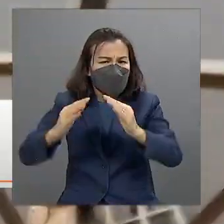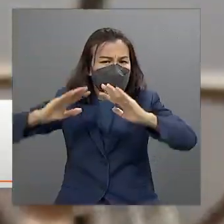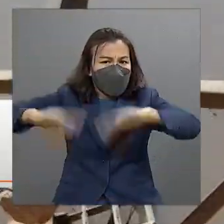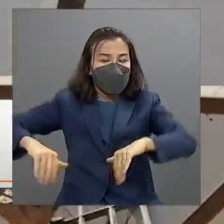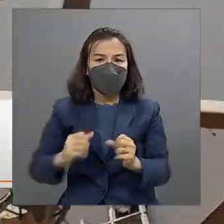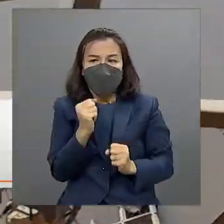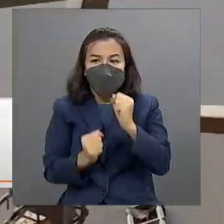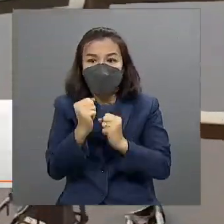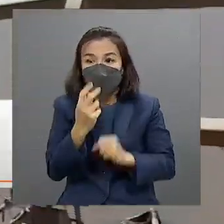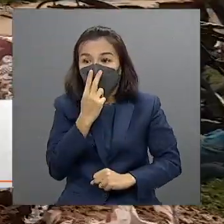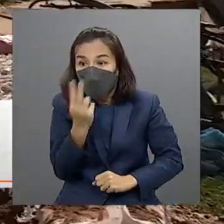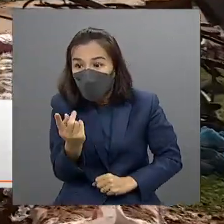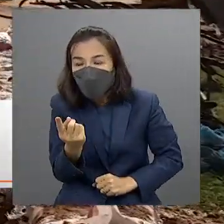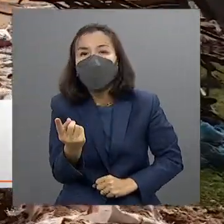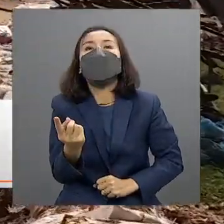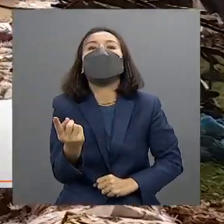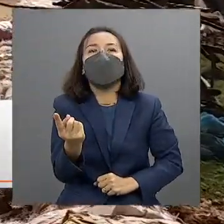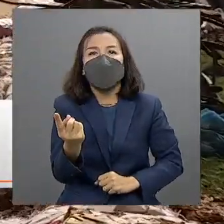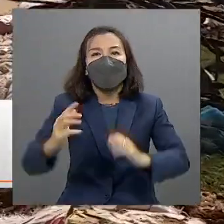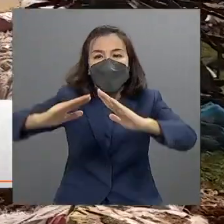ก็พบวาตลิงพังแล้วละค่